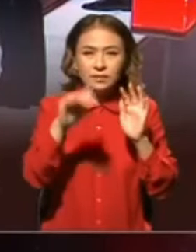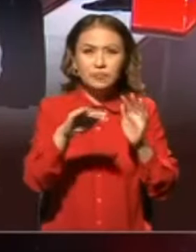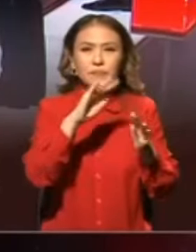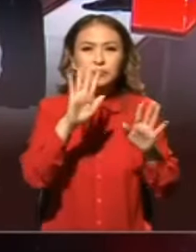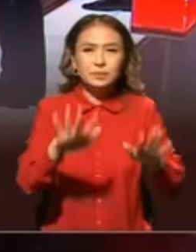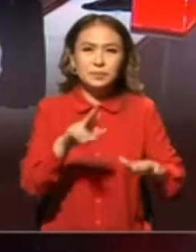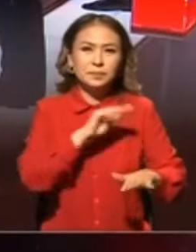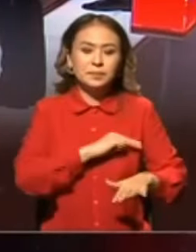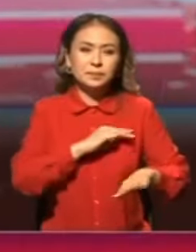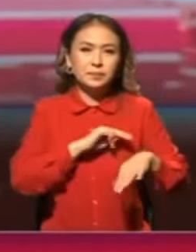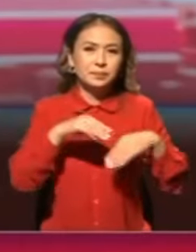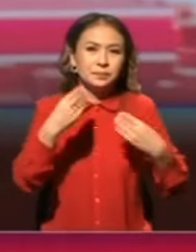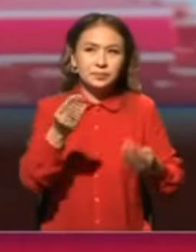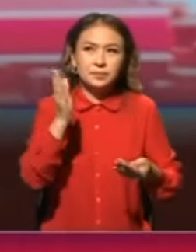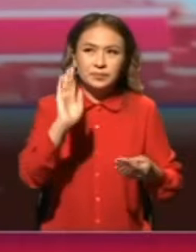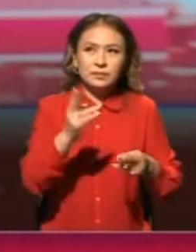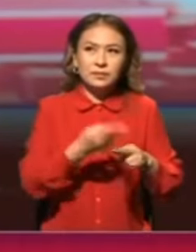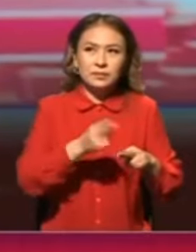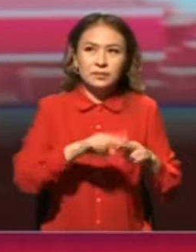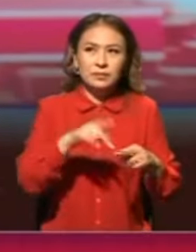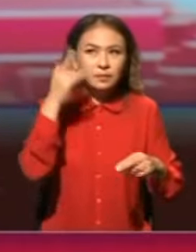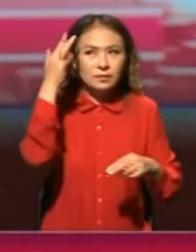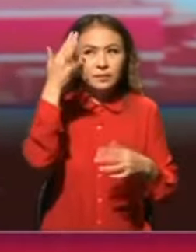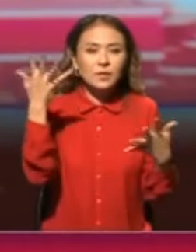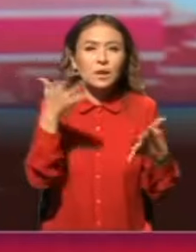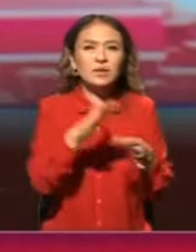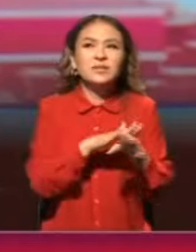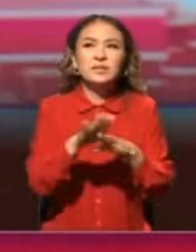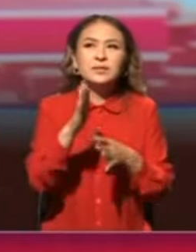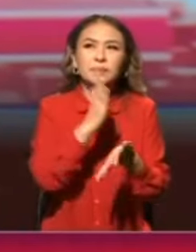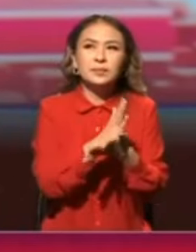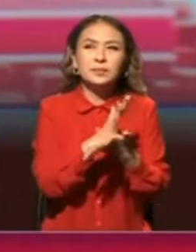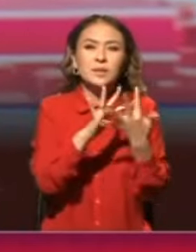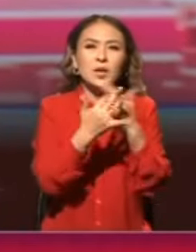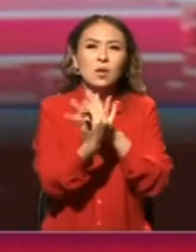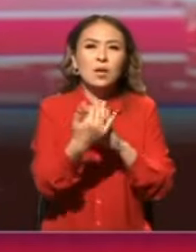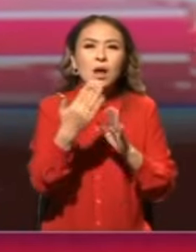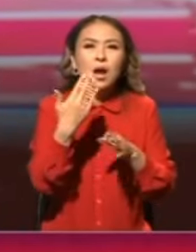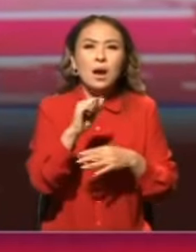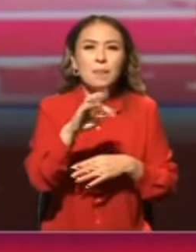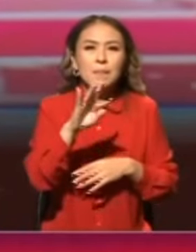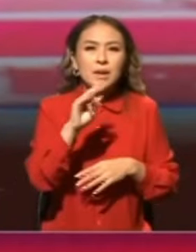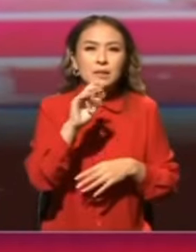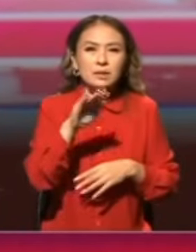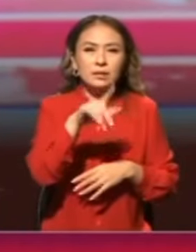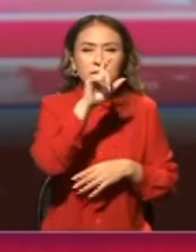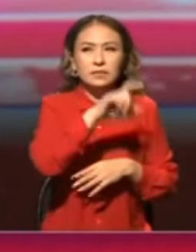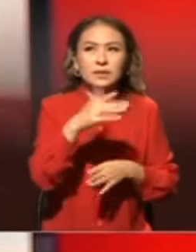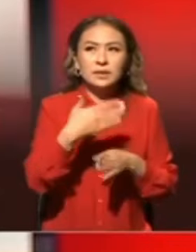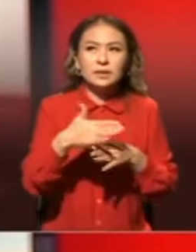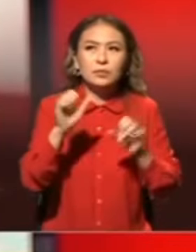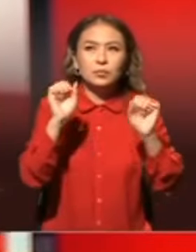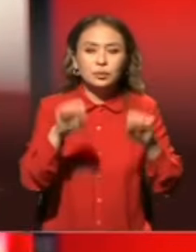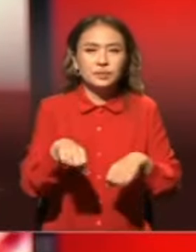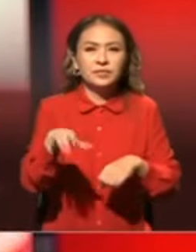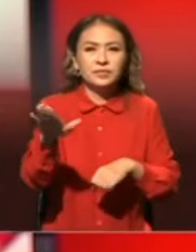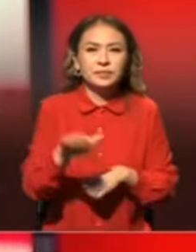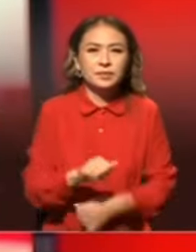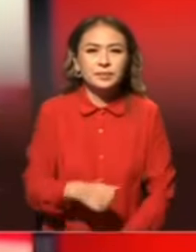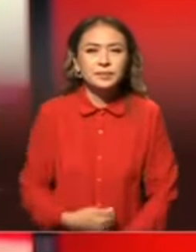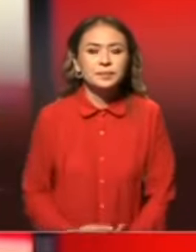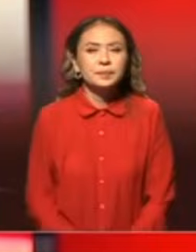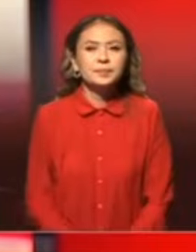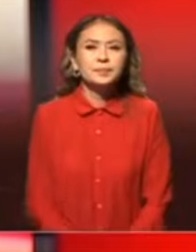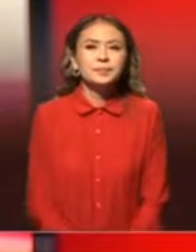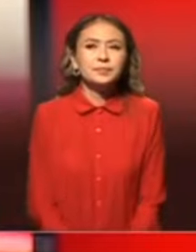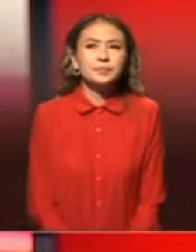беру жоспарланып отыр. Осы мақсат қалай жүзеге асып жатыр? Ауыл аманатынан кредитін азаматтар қалай ала алады?